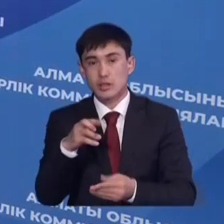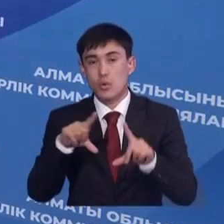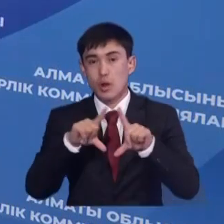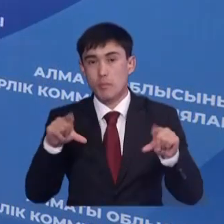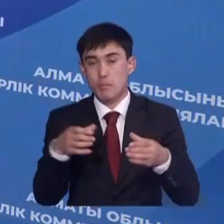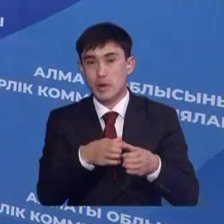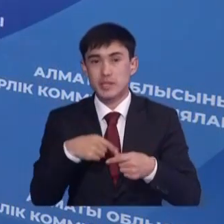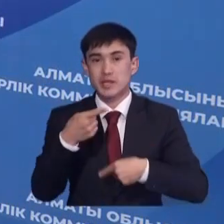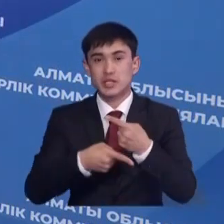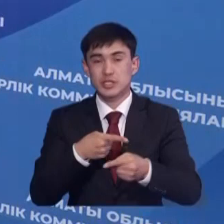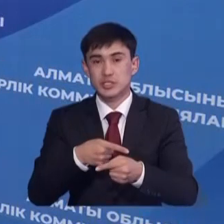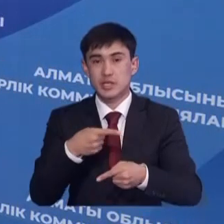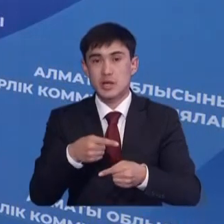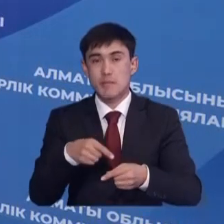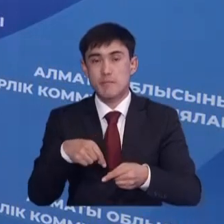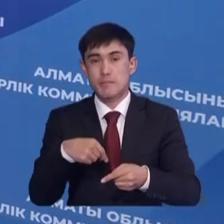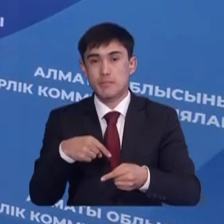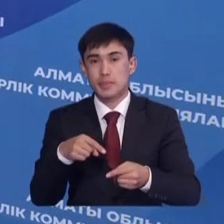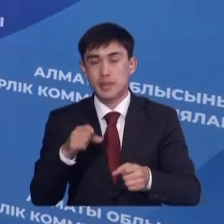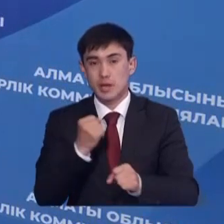для дальнейшей бесперерывной передачи